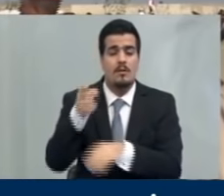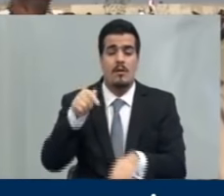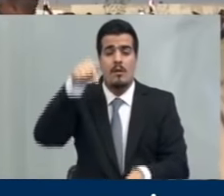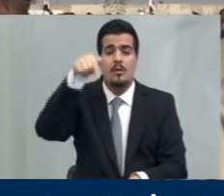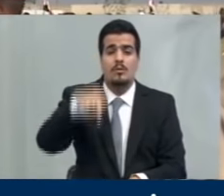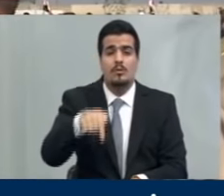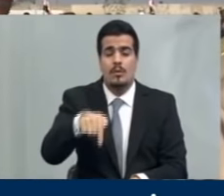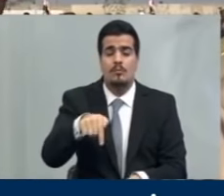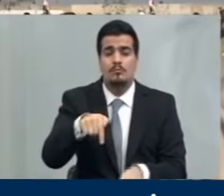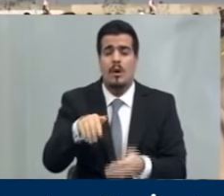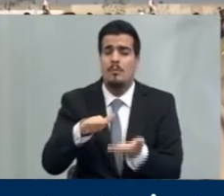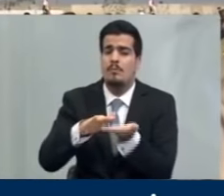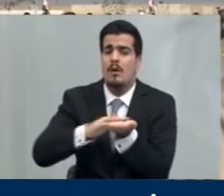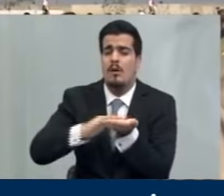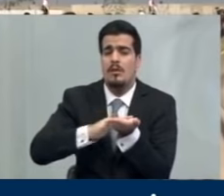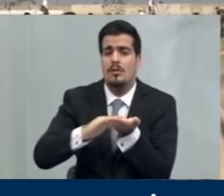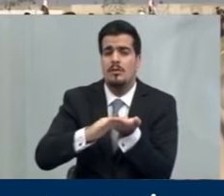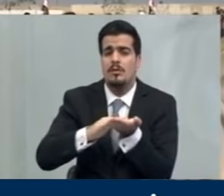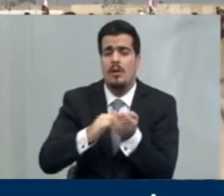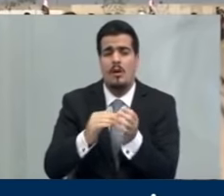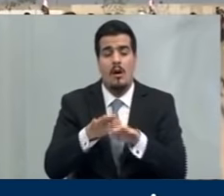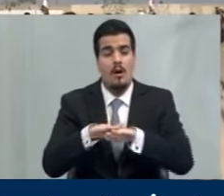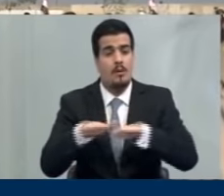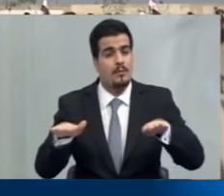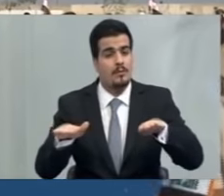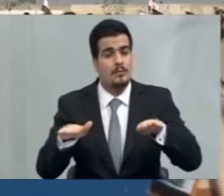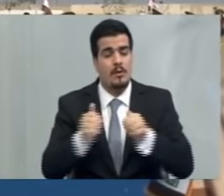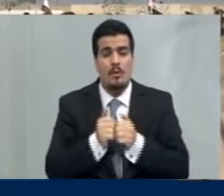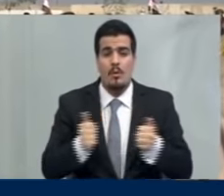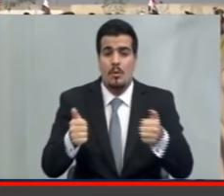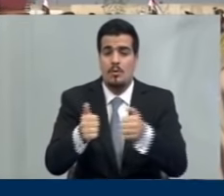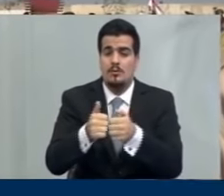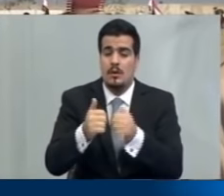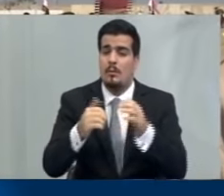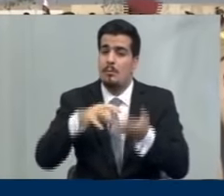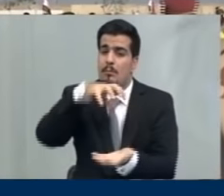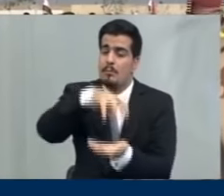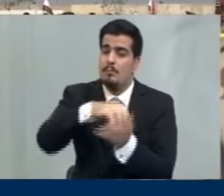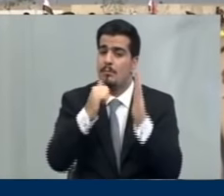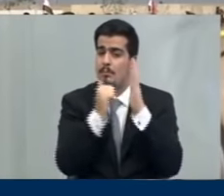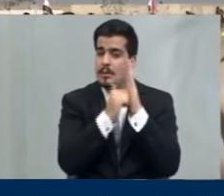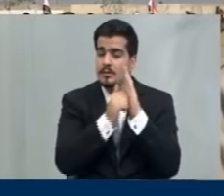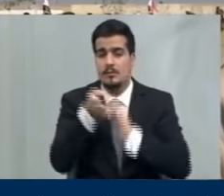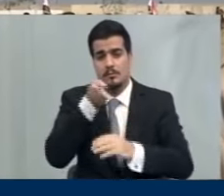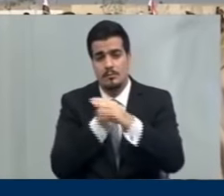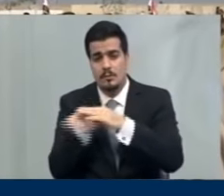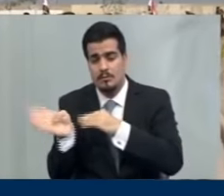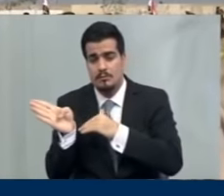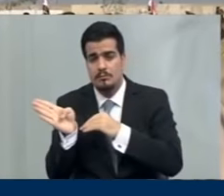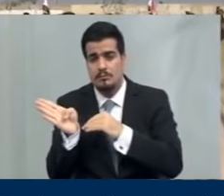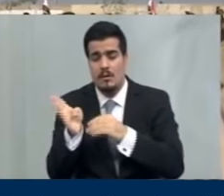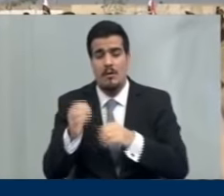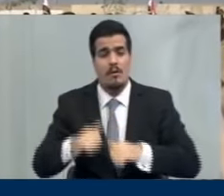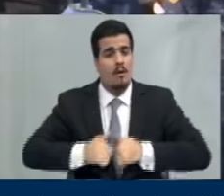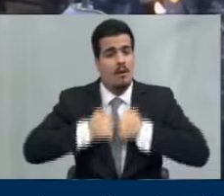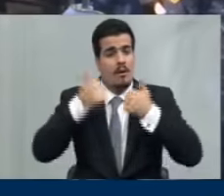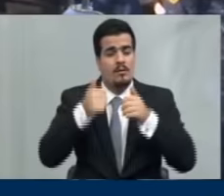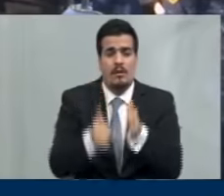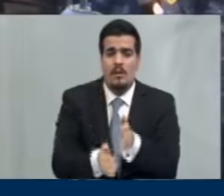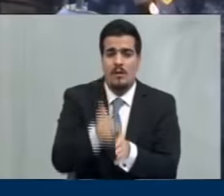الأمني يختلف في محافظة صلاح الدين، الاستقرار، عودة العوائل النازحة إلى مناطقها وسكنها لممارسة حياتها الطبيعية في هذه